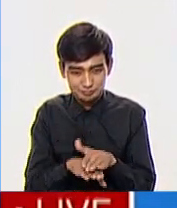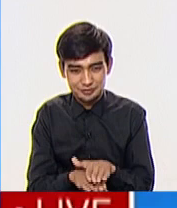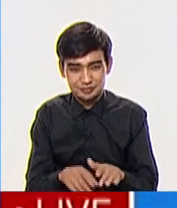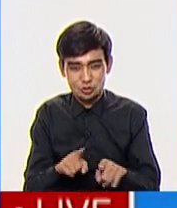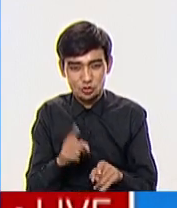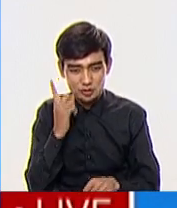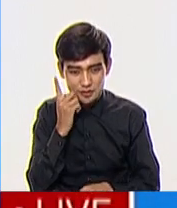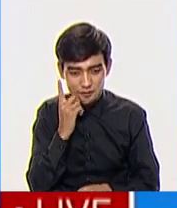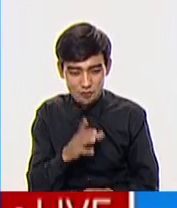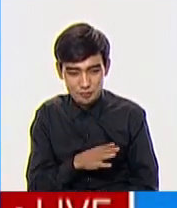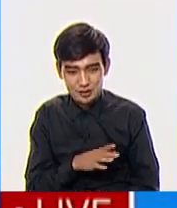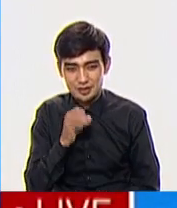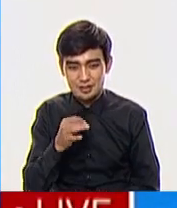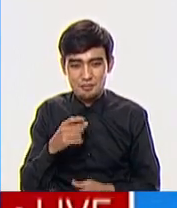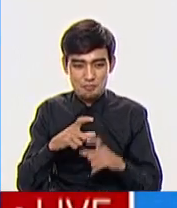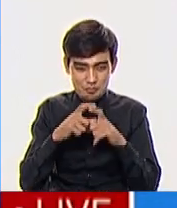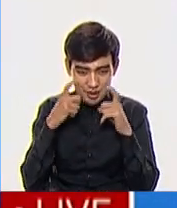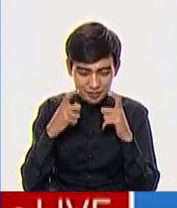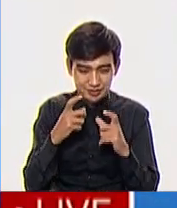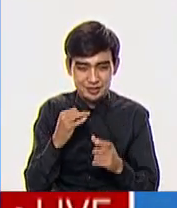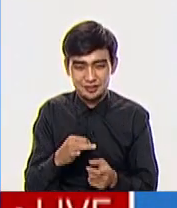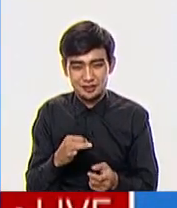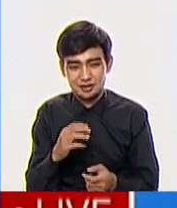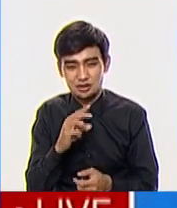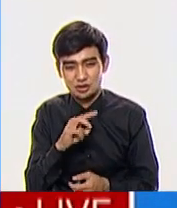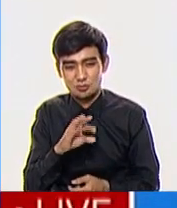салынған смартфондар, маска шпаргалкалар.